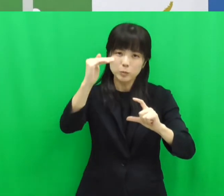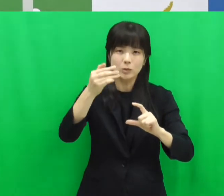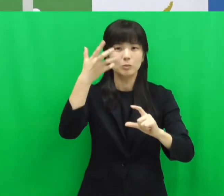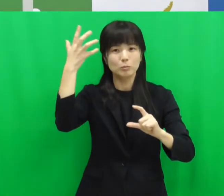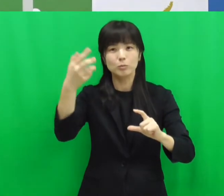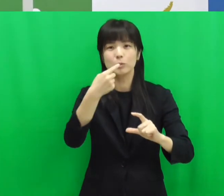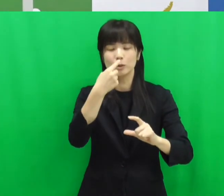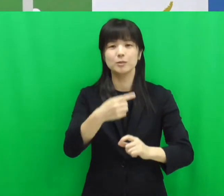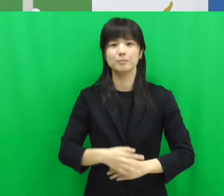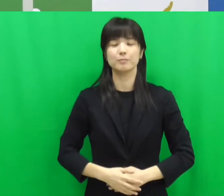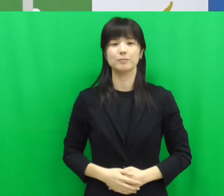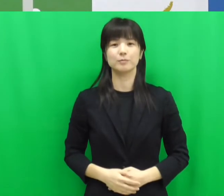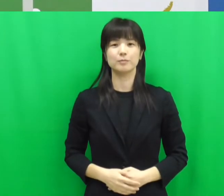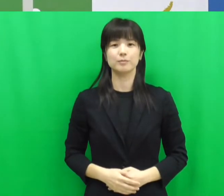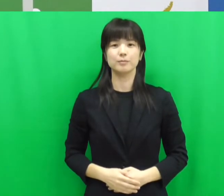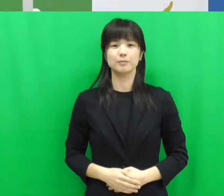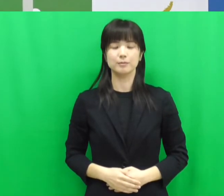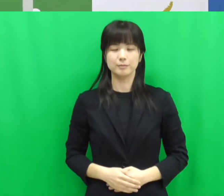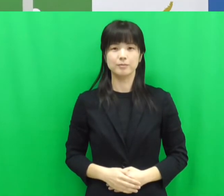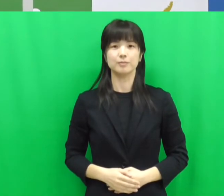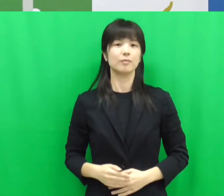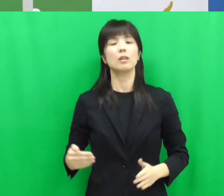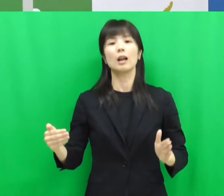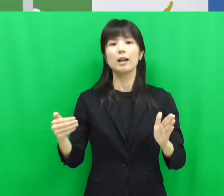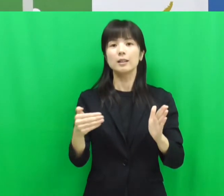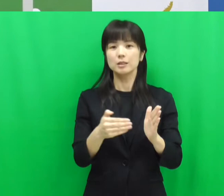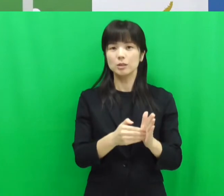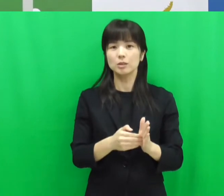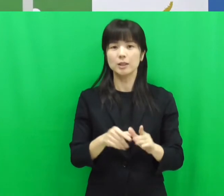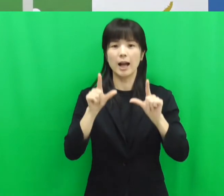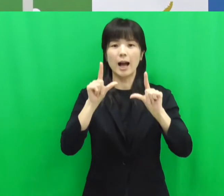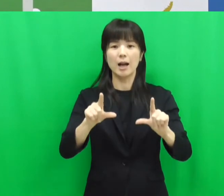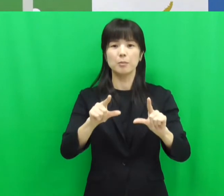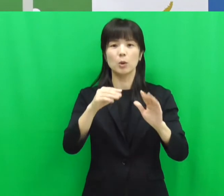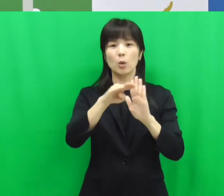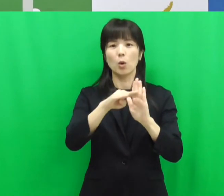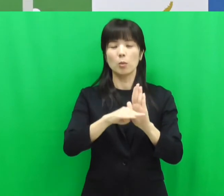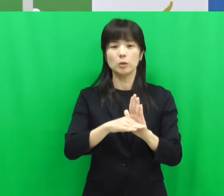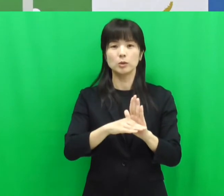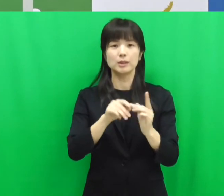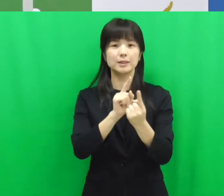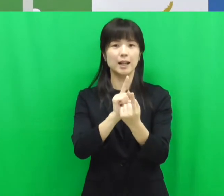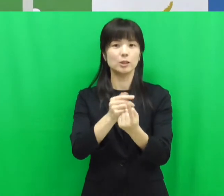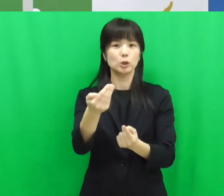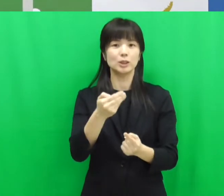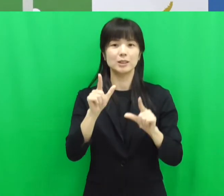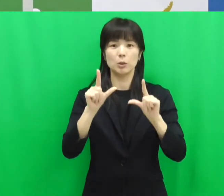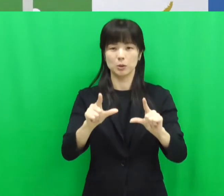それでは以上で知事からの発表項目についての質疑を終了いたします。